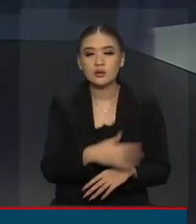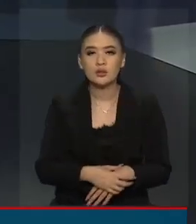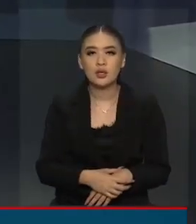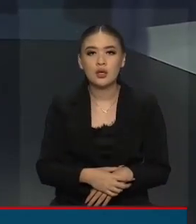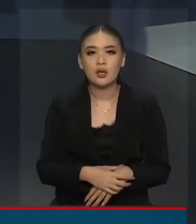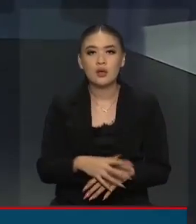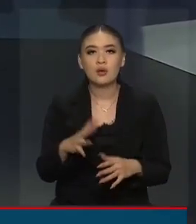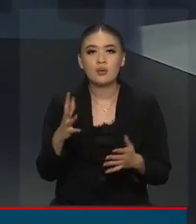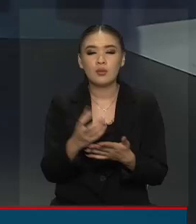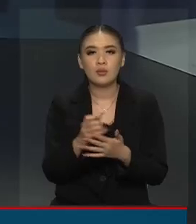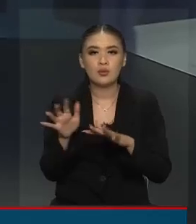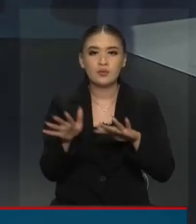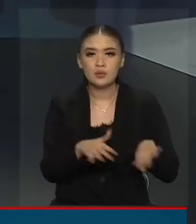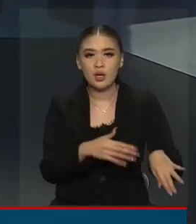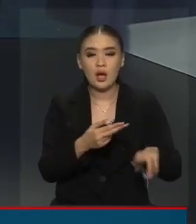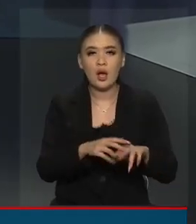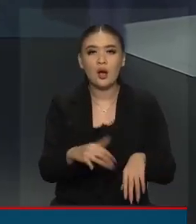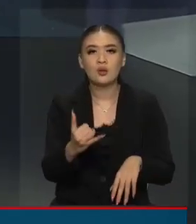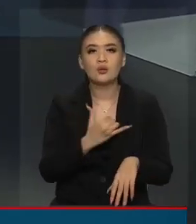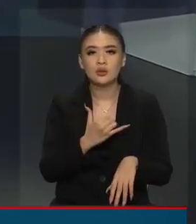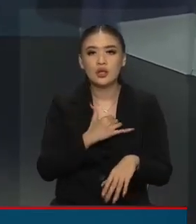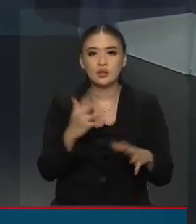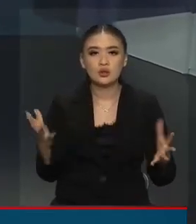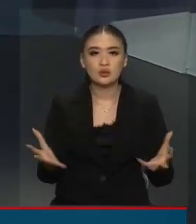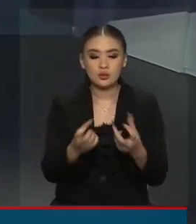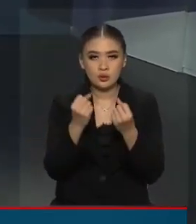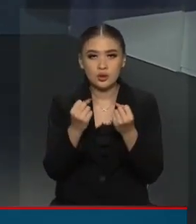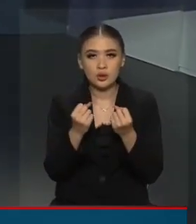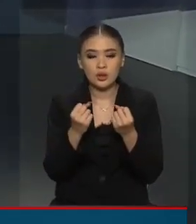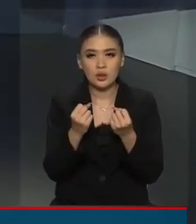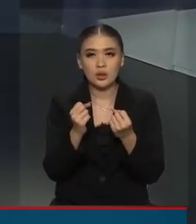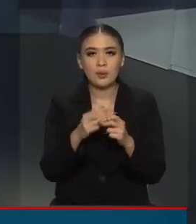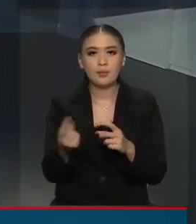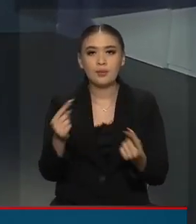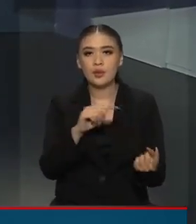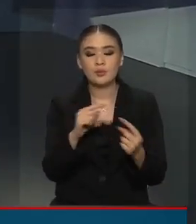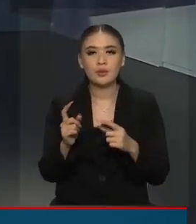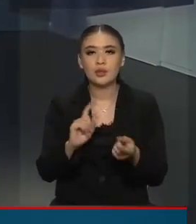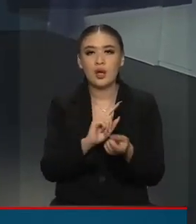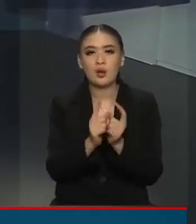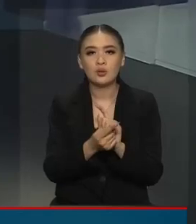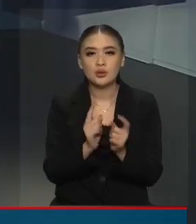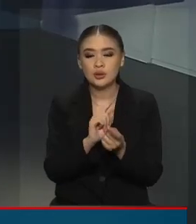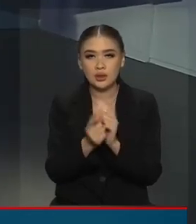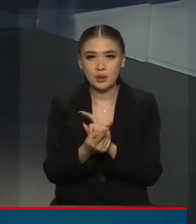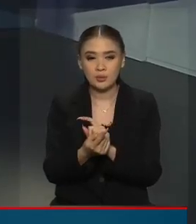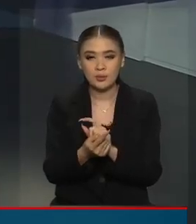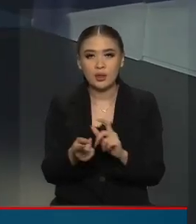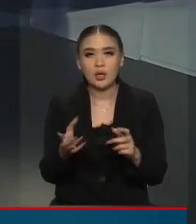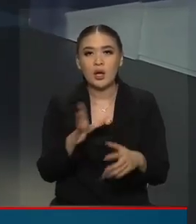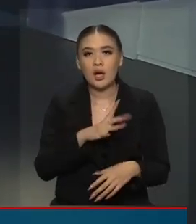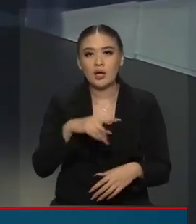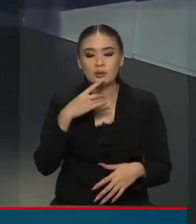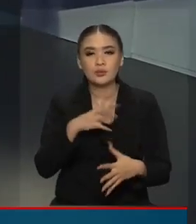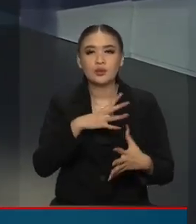кетеді оған күткенге. Біздің құтқарушылар болса, онда бір-бірін ауыстырып, жаңа айтып кеткендей